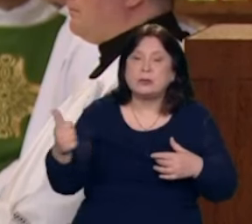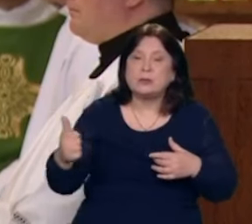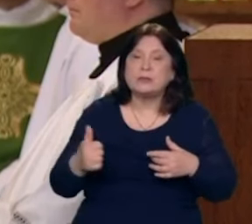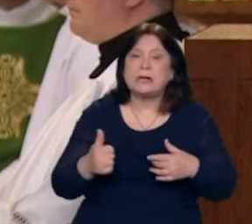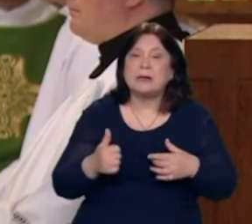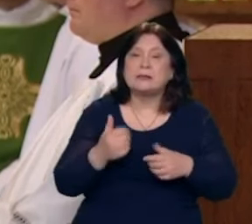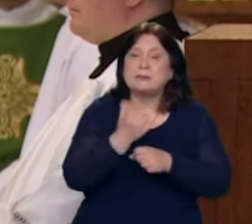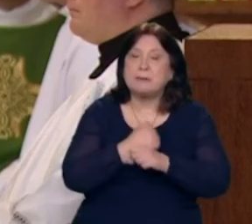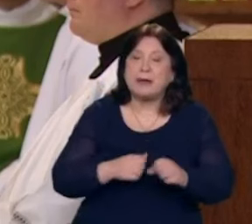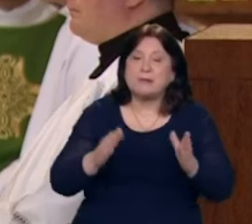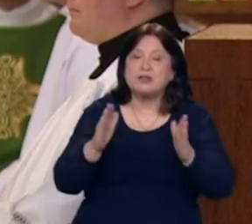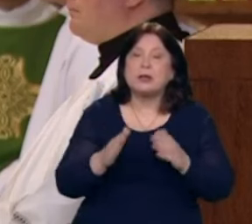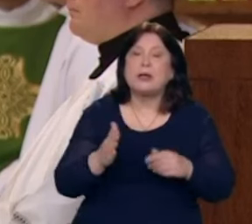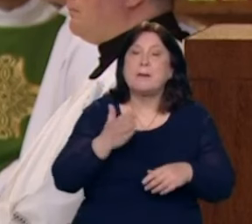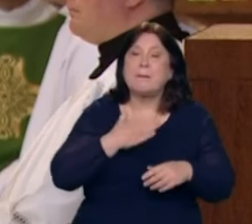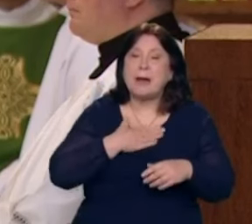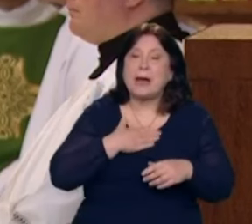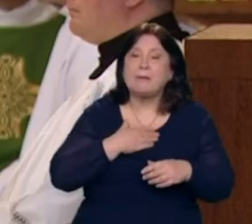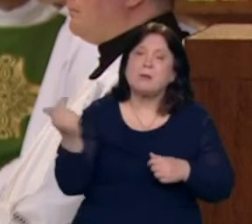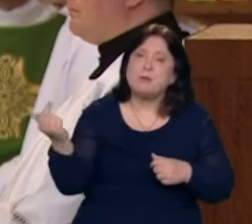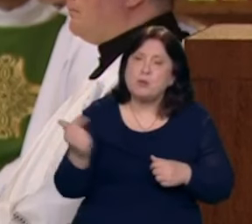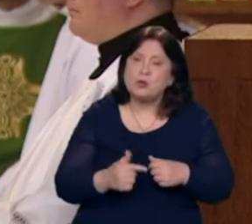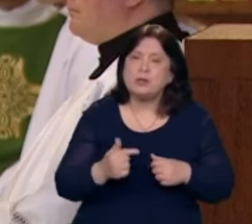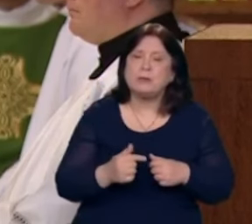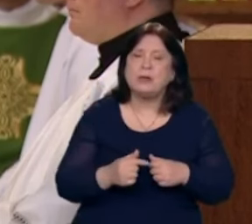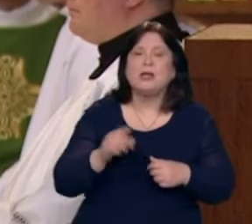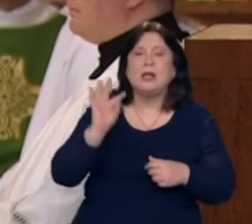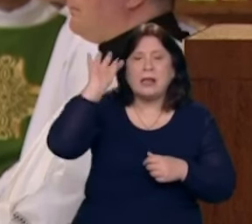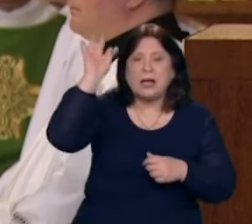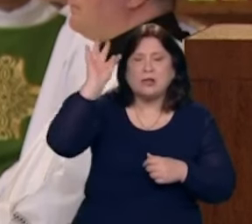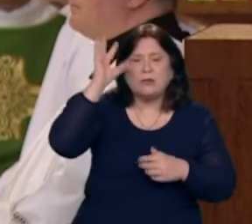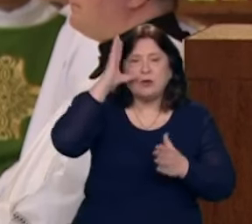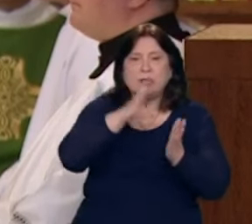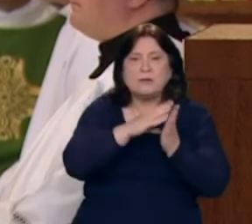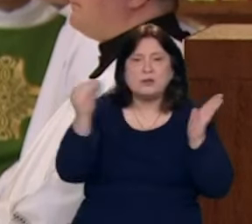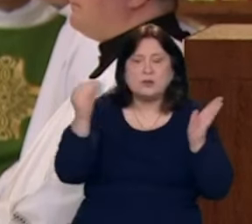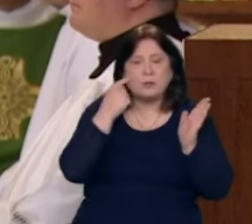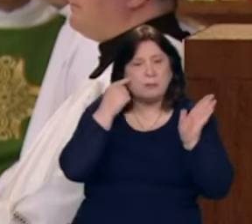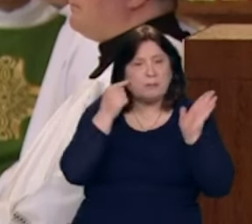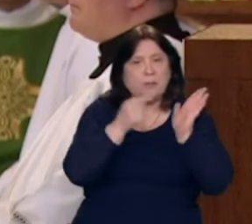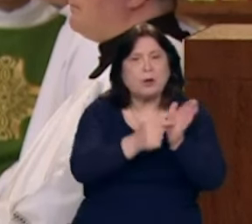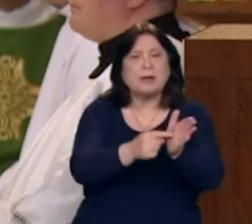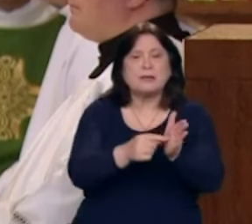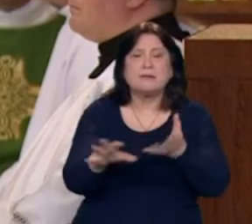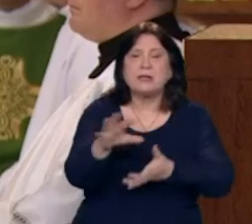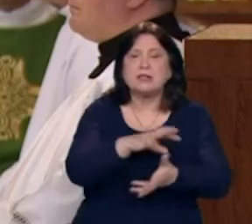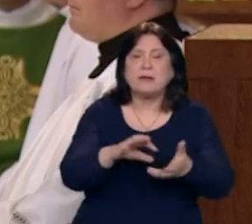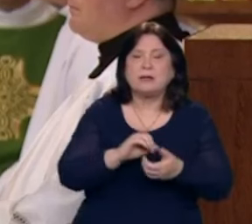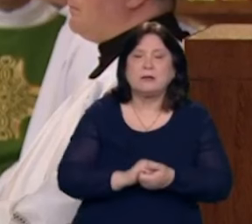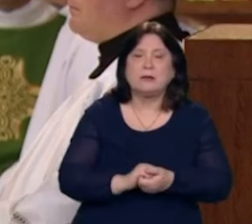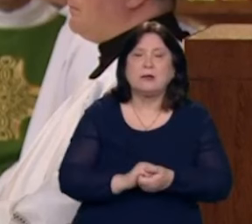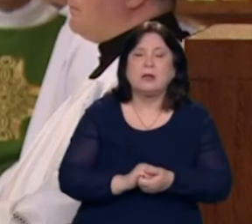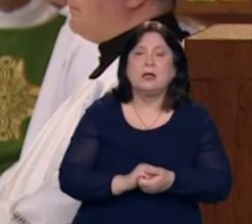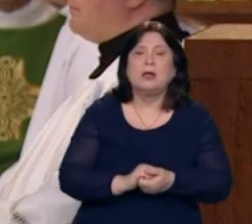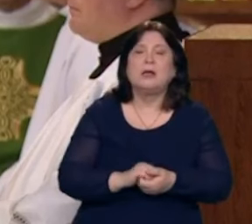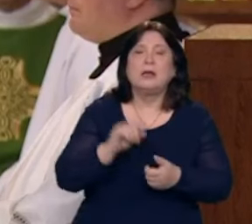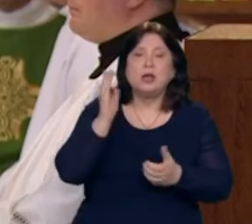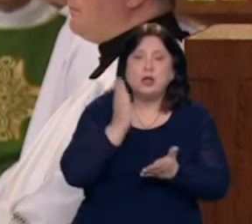mamy musimy na twój wzór ukazywać światu że jest on już